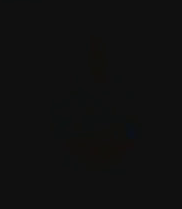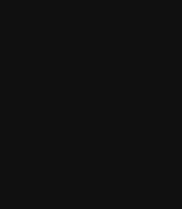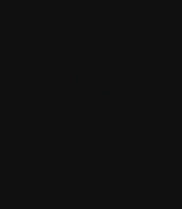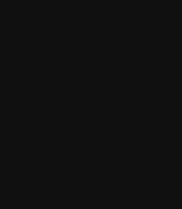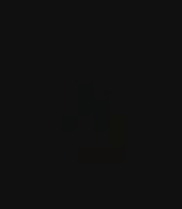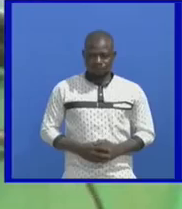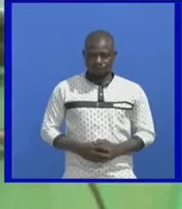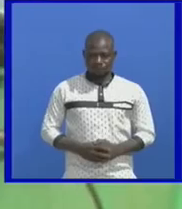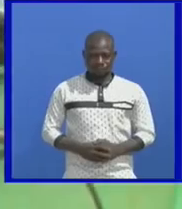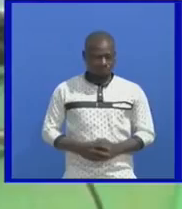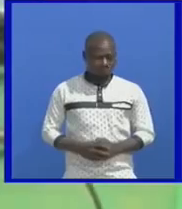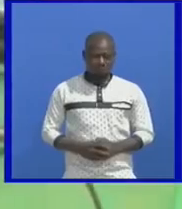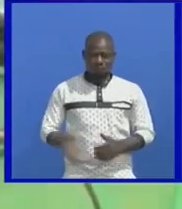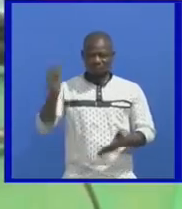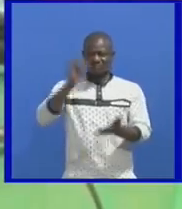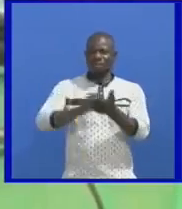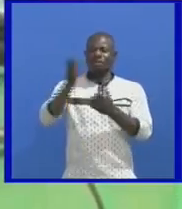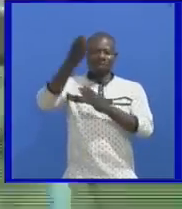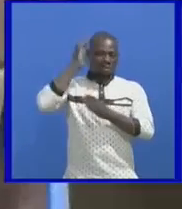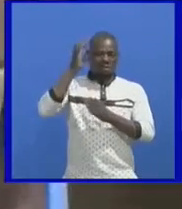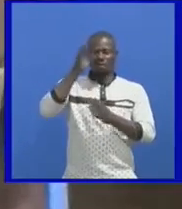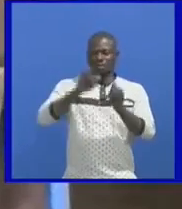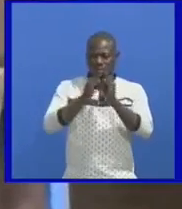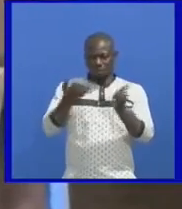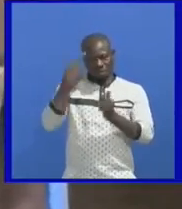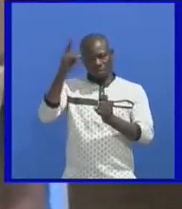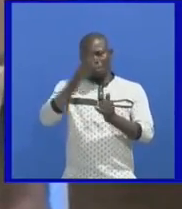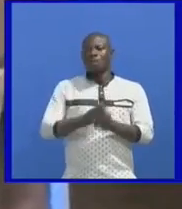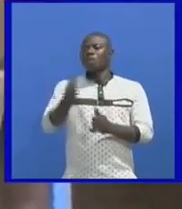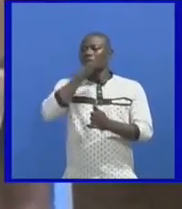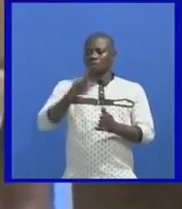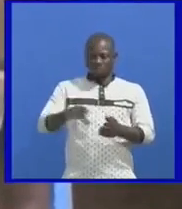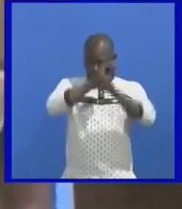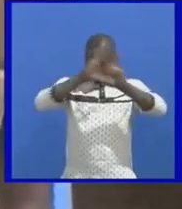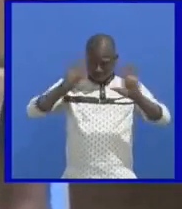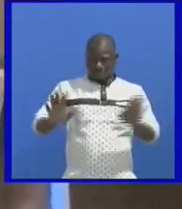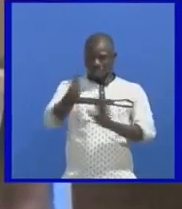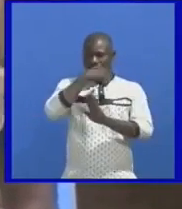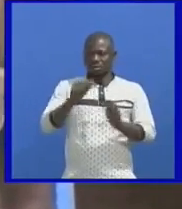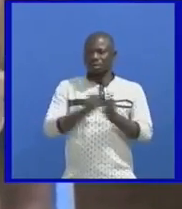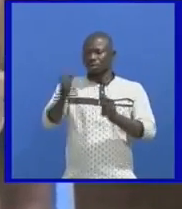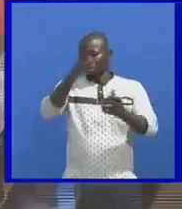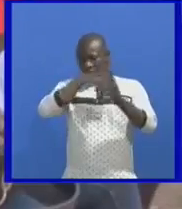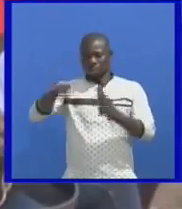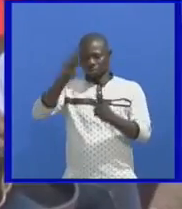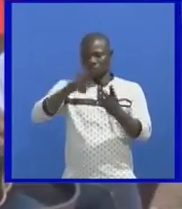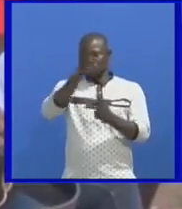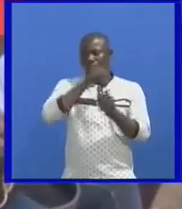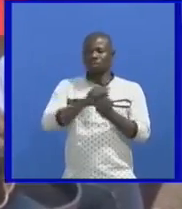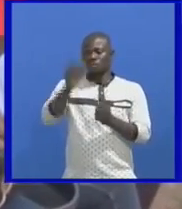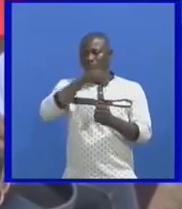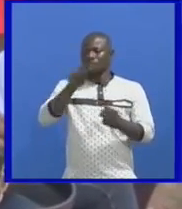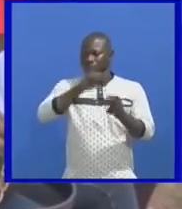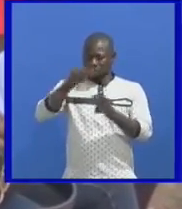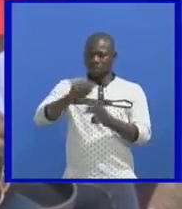C'est une conférence de presse pour tirer au clair la position de l'Union pour le progrès et le changement après la séance de travail